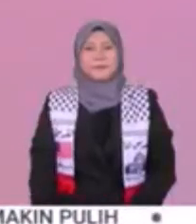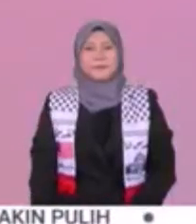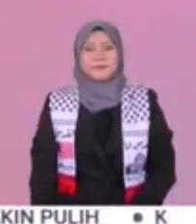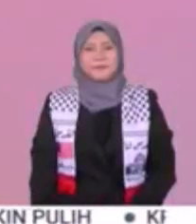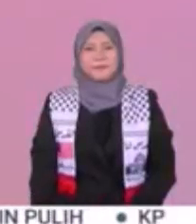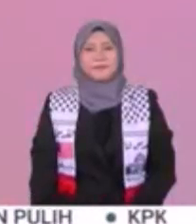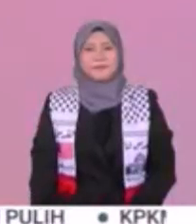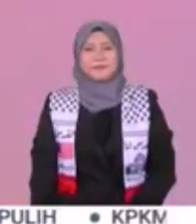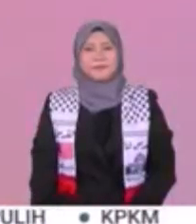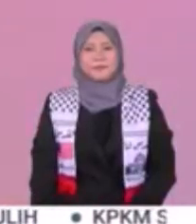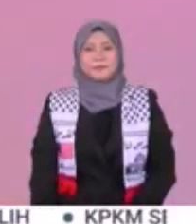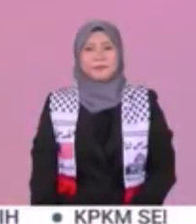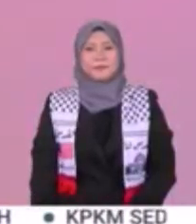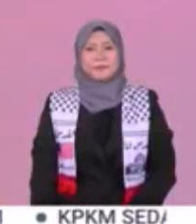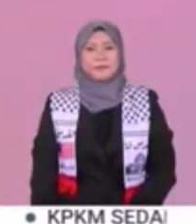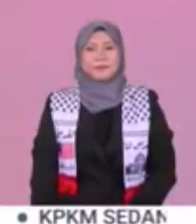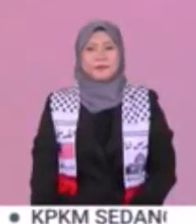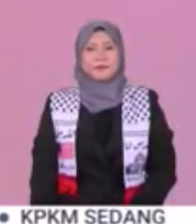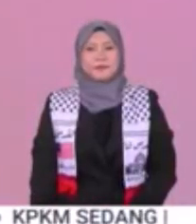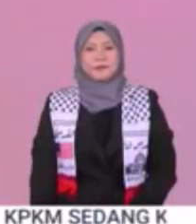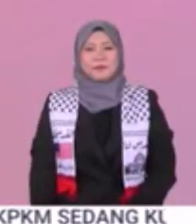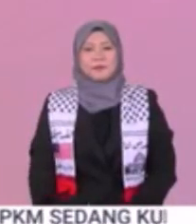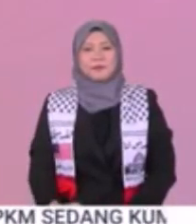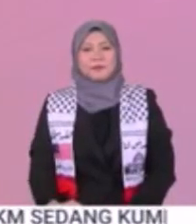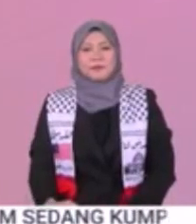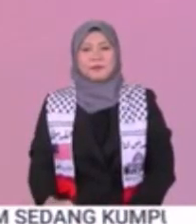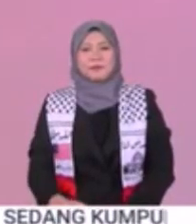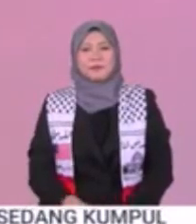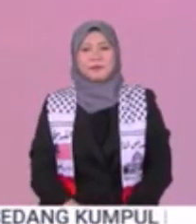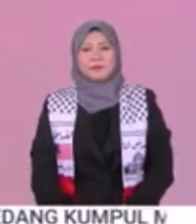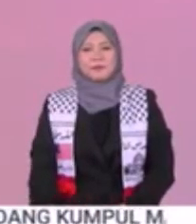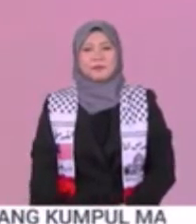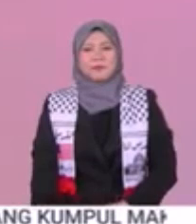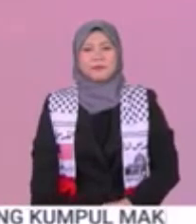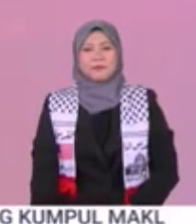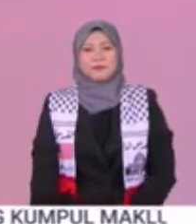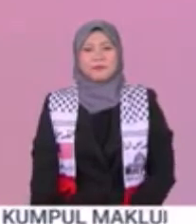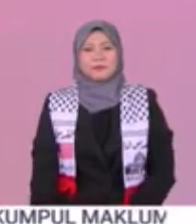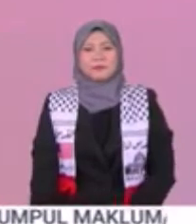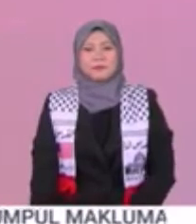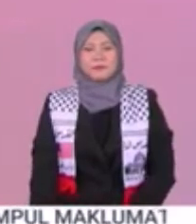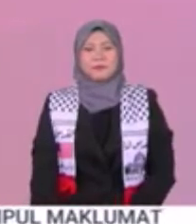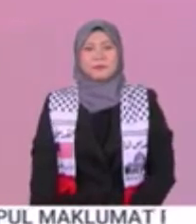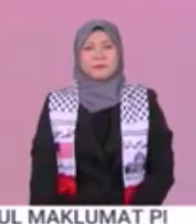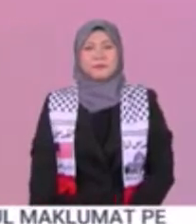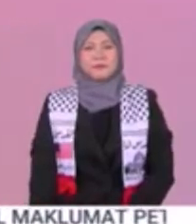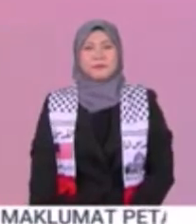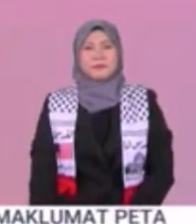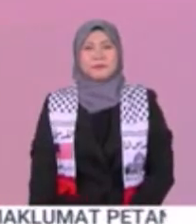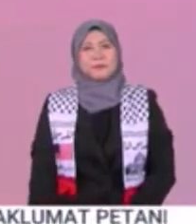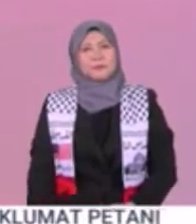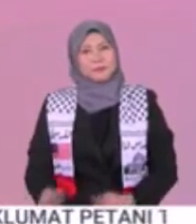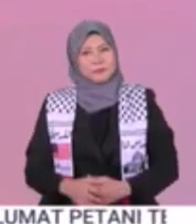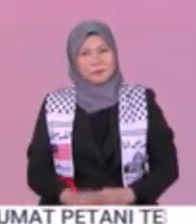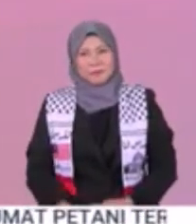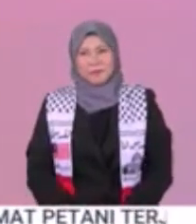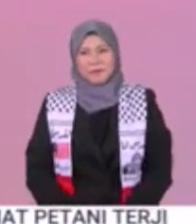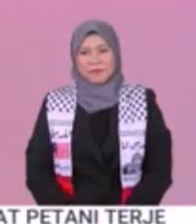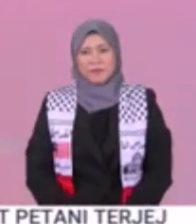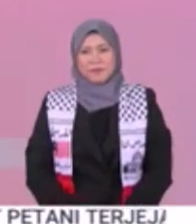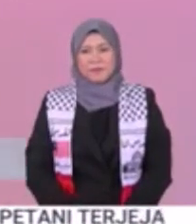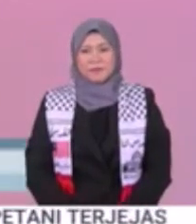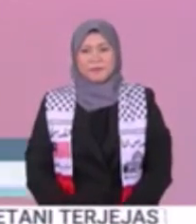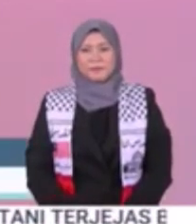Sementara itu, Ketua Polis Kuala Lumpur Dato' Alauddin Abdul Majid memaklumkan seramai 1,400 orang anggota polis ditugaskan bagi